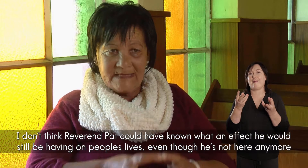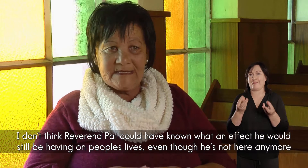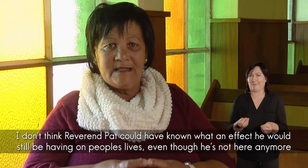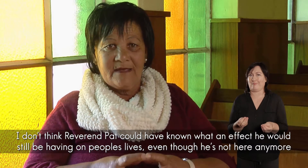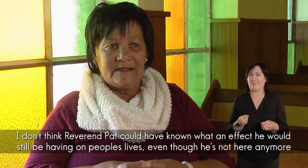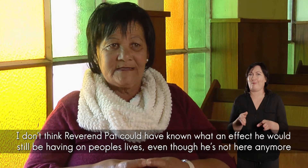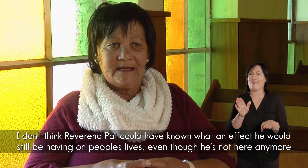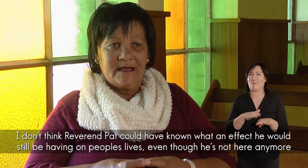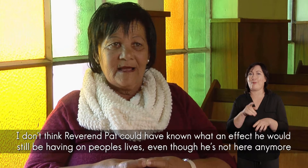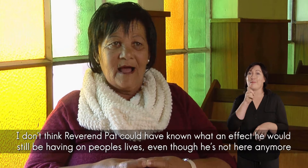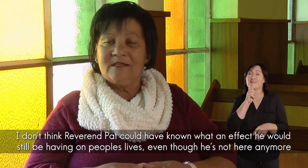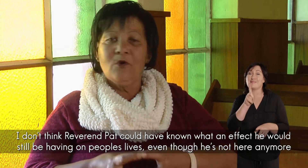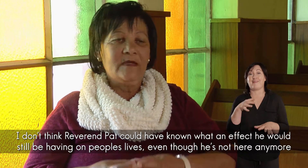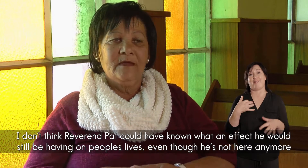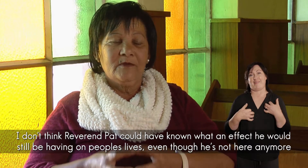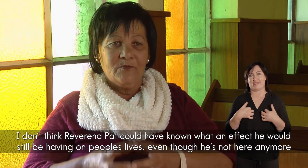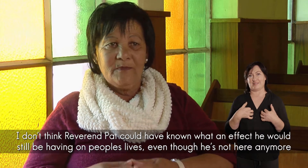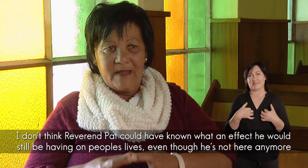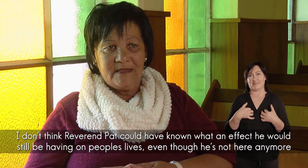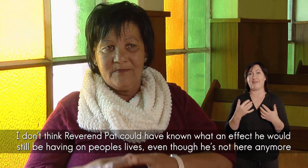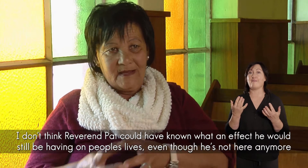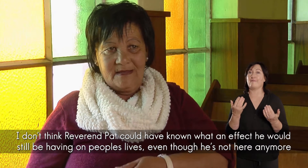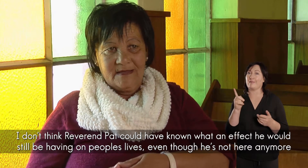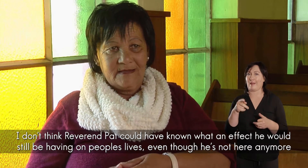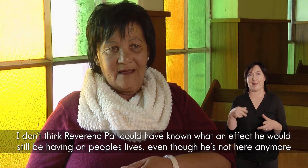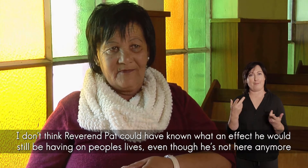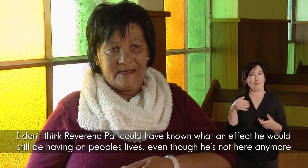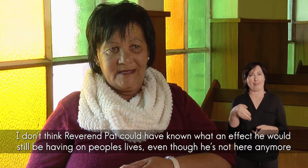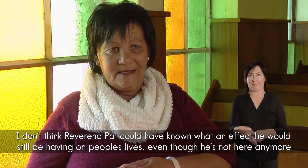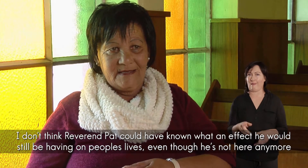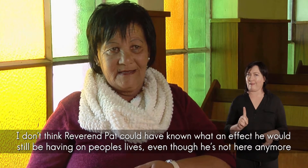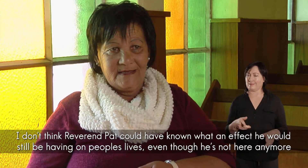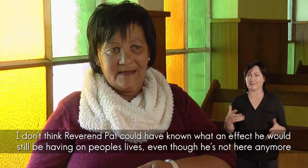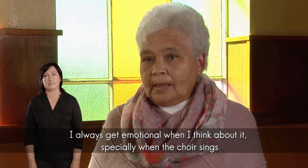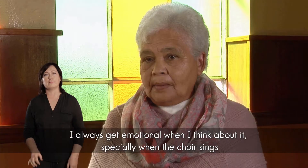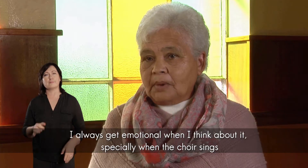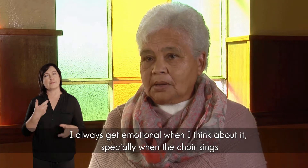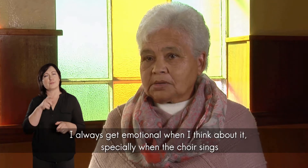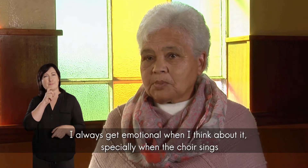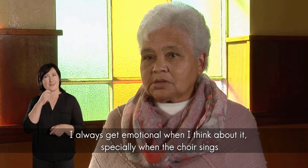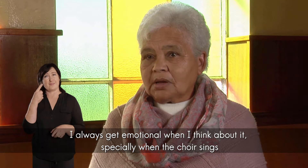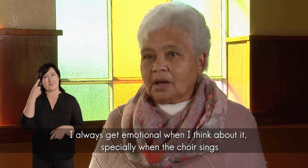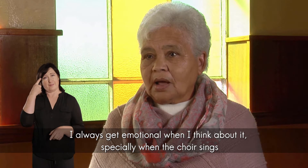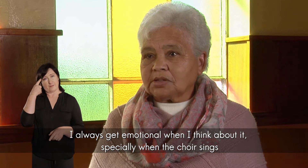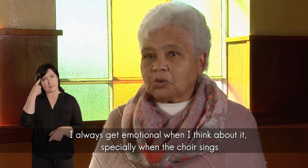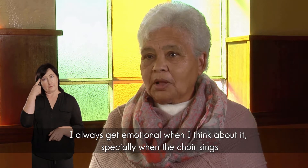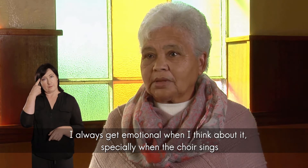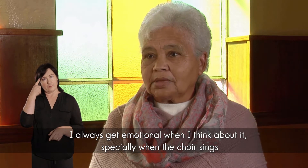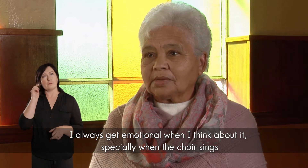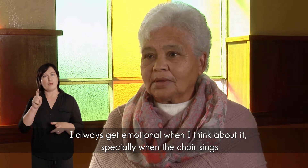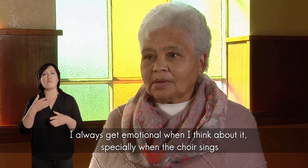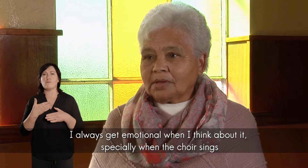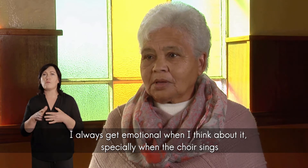mensese lewens al sou tomanie Pet nie meer daar wees maar as die dinge raak jy nog